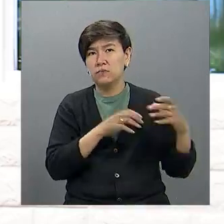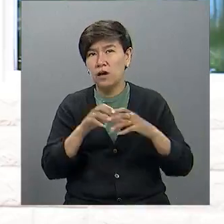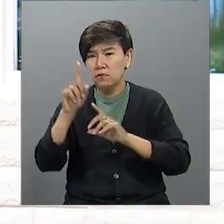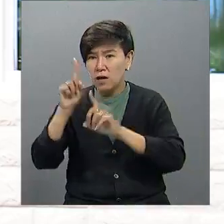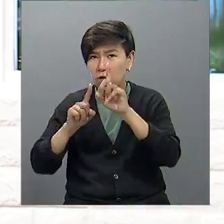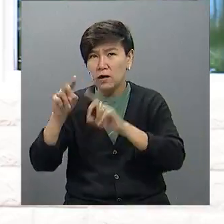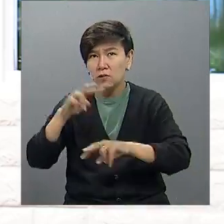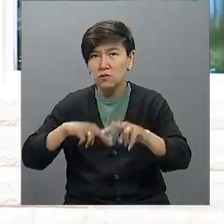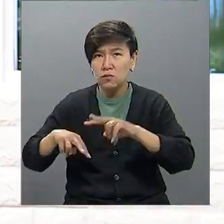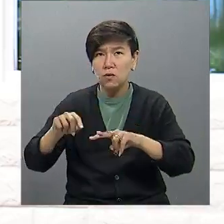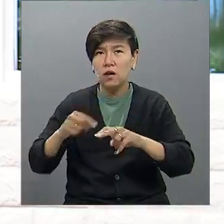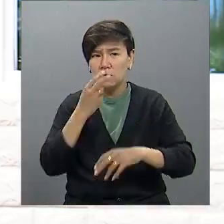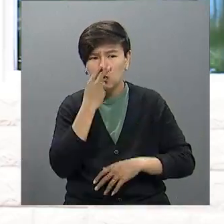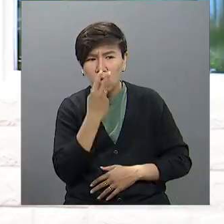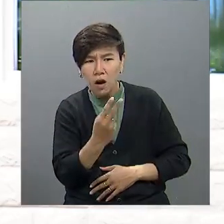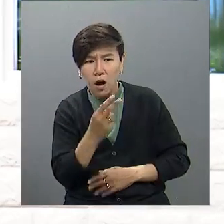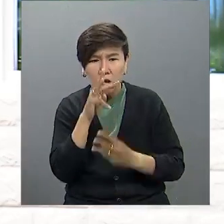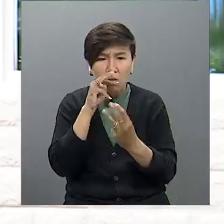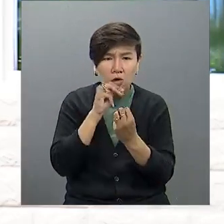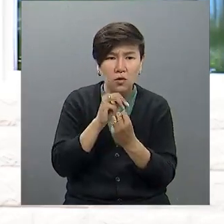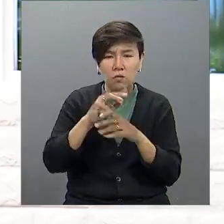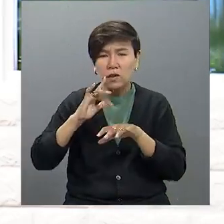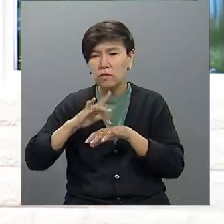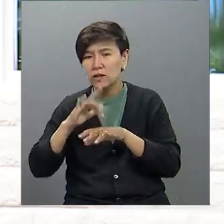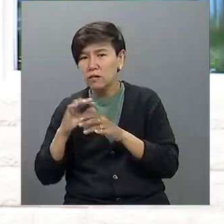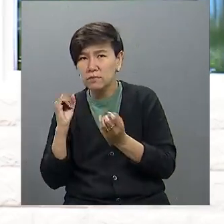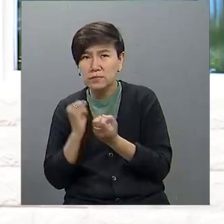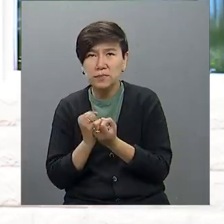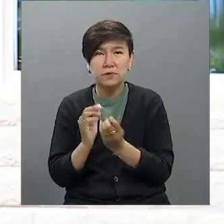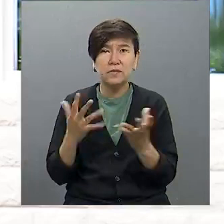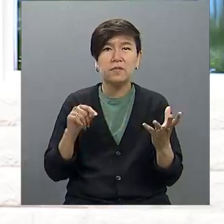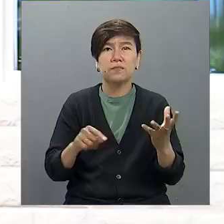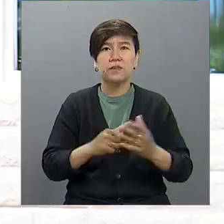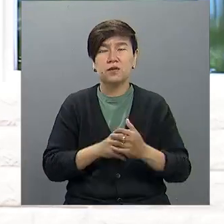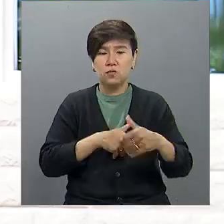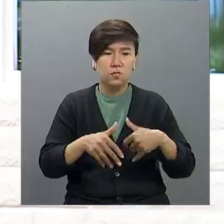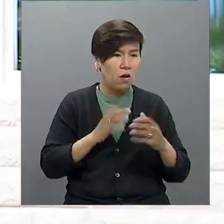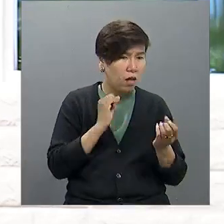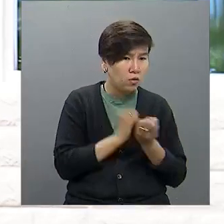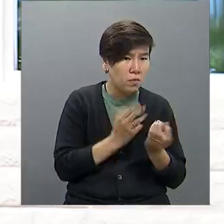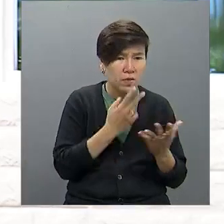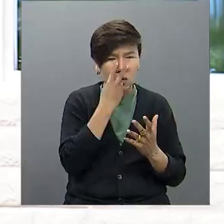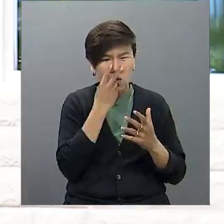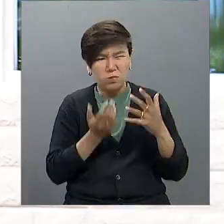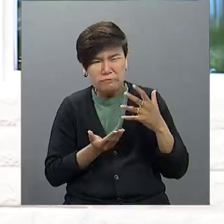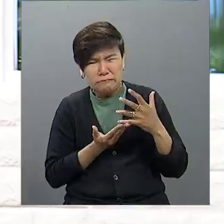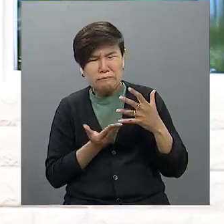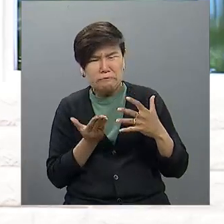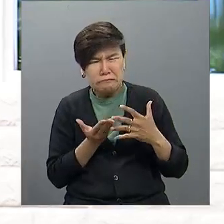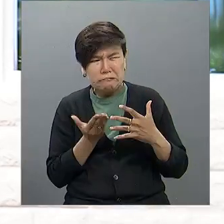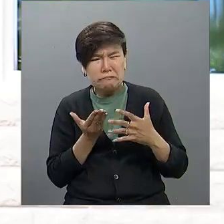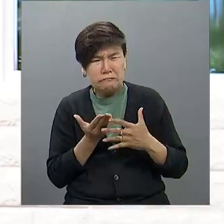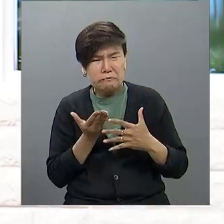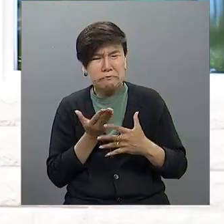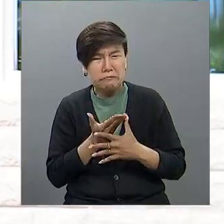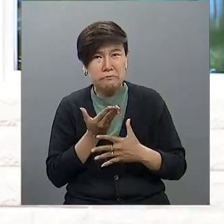ะสมจุดที่มันไม่ทำลายทรัพยากรป่าไม้ที่มันไม่กระทบกับชาวบ้านอะไรอีกโอ้หลายขั้นตอนนะคะเนี่ยก็ล่วงเลยมาเกือบครึ่งชีวิตเล